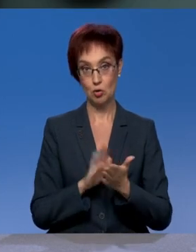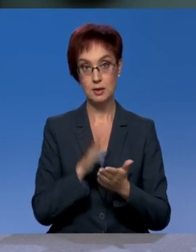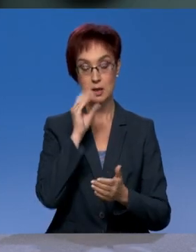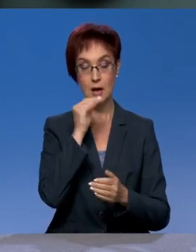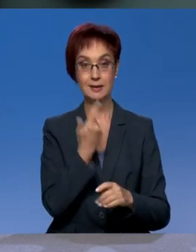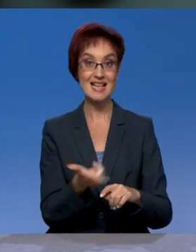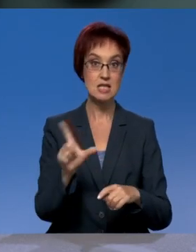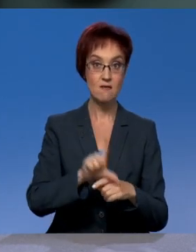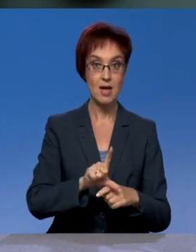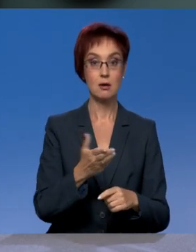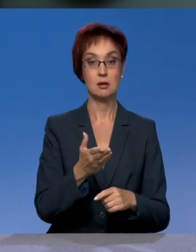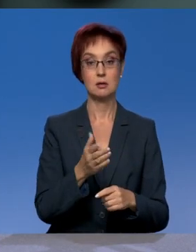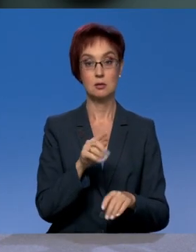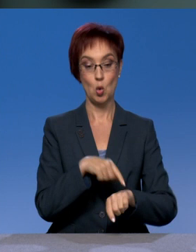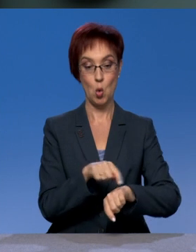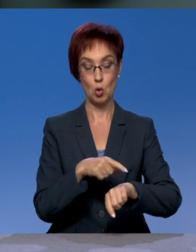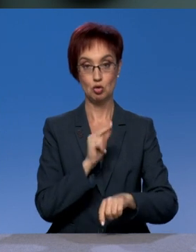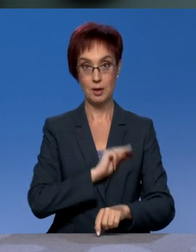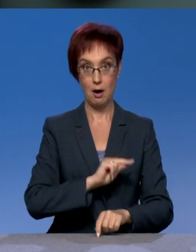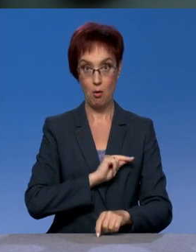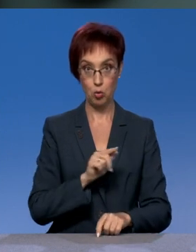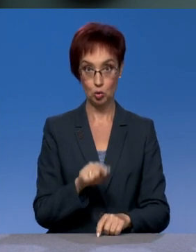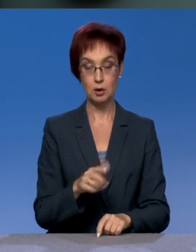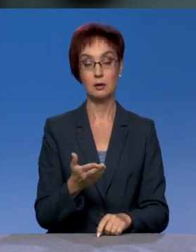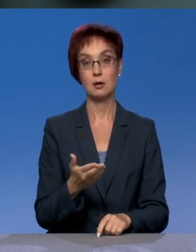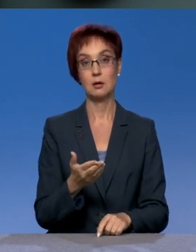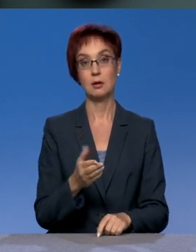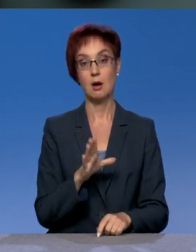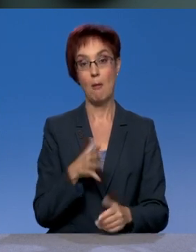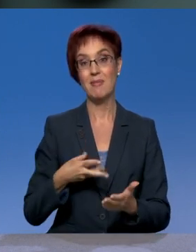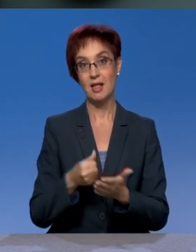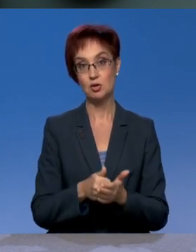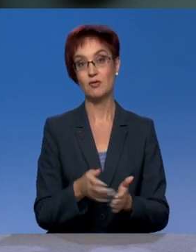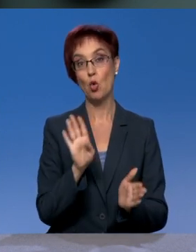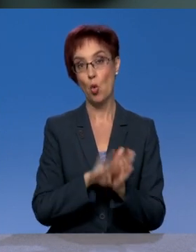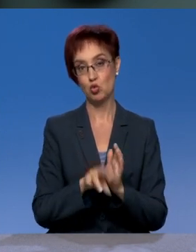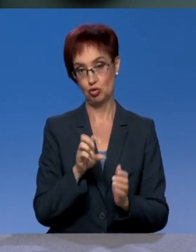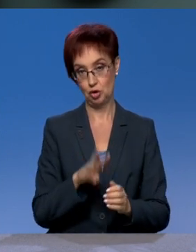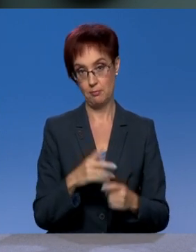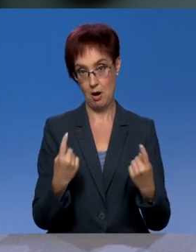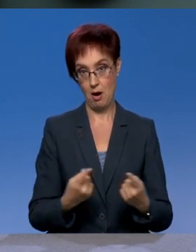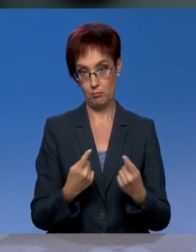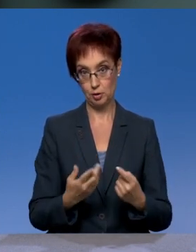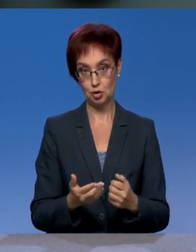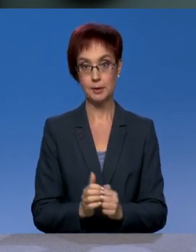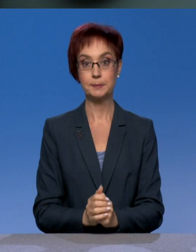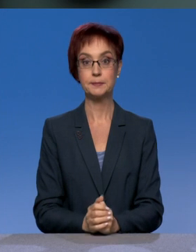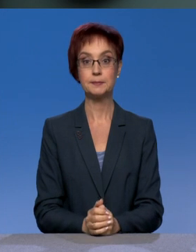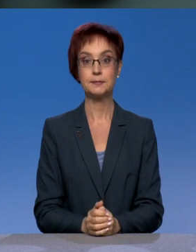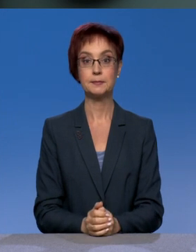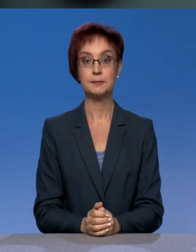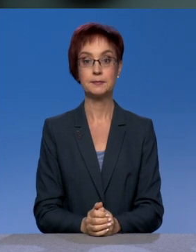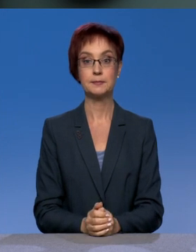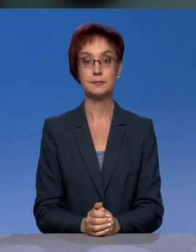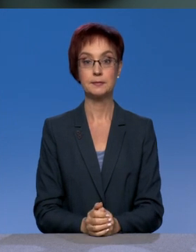сверхурочная работа в первые 2 часа оплачивается не менее чем в полуторном размере, а за все следующие часы сотруднику должны платить не менее